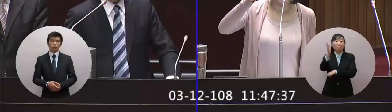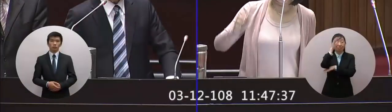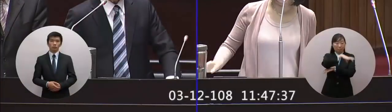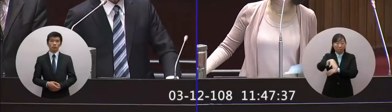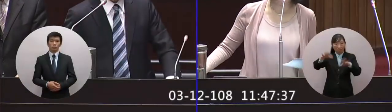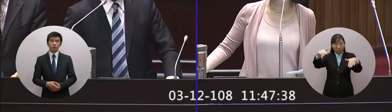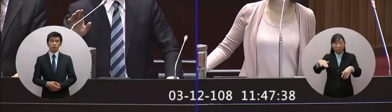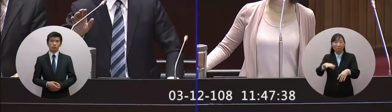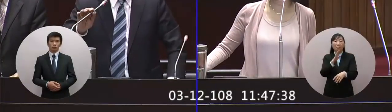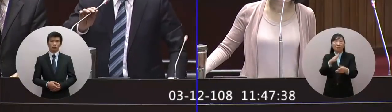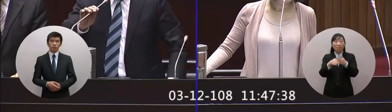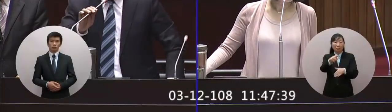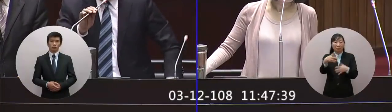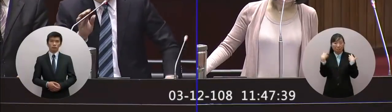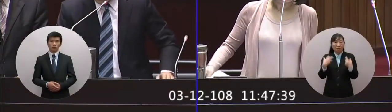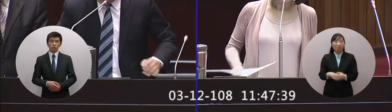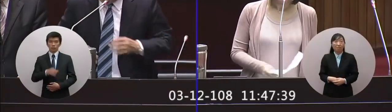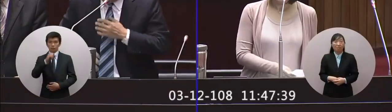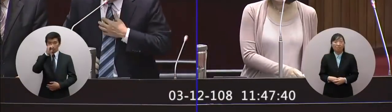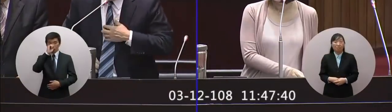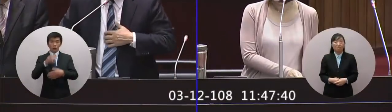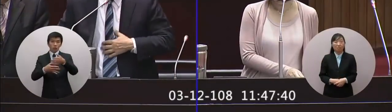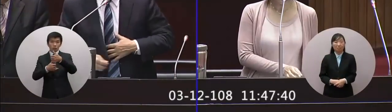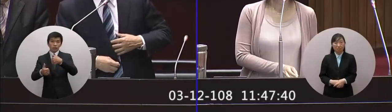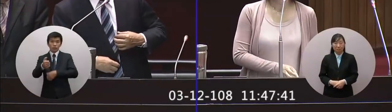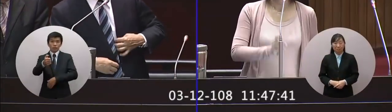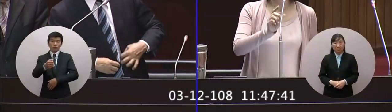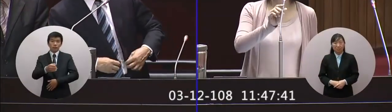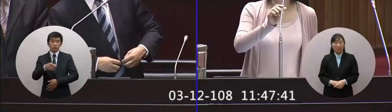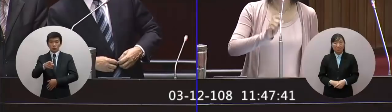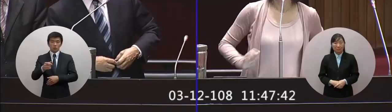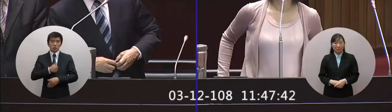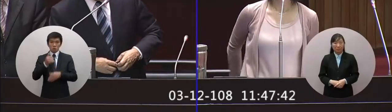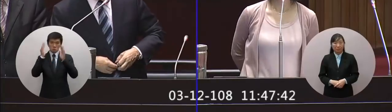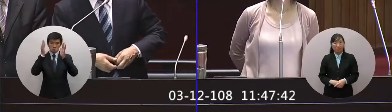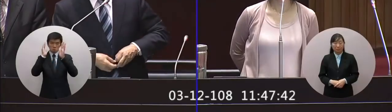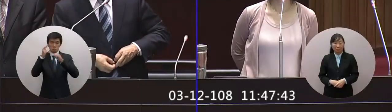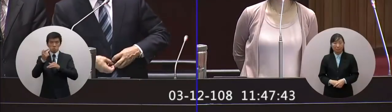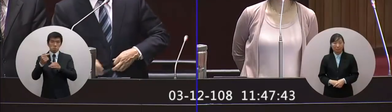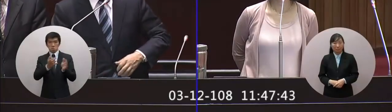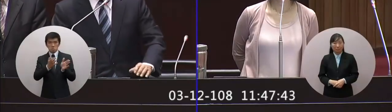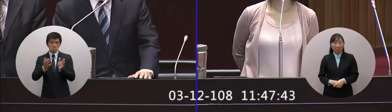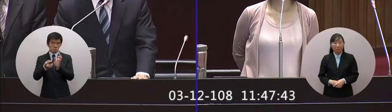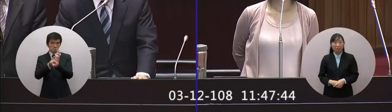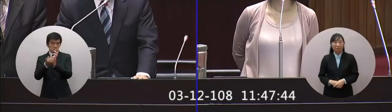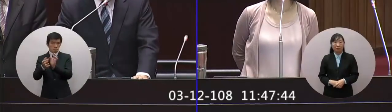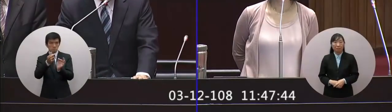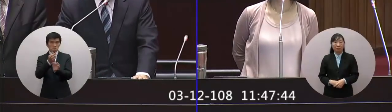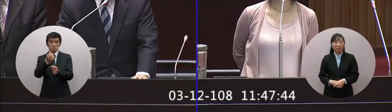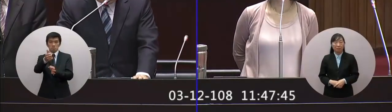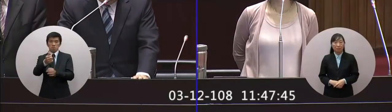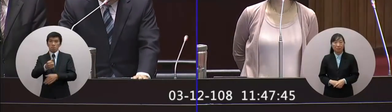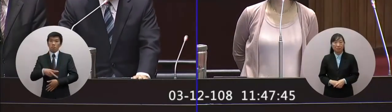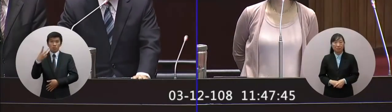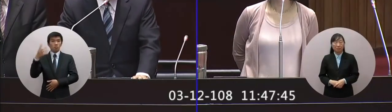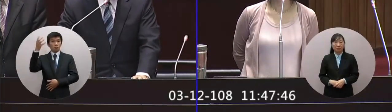院长，请您回应，谢谢。 好，很谢谢委员，您真的很认真，整理得非常完整，讲